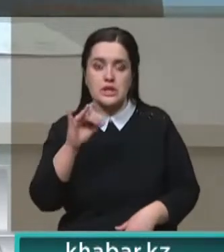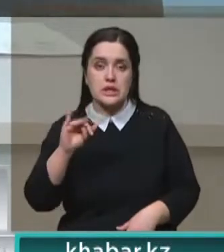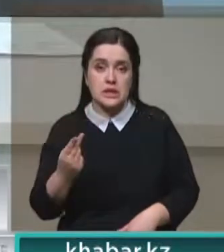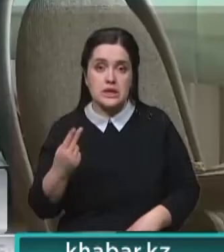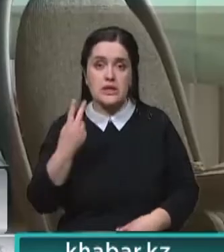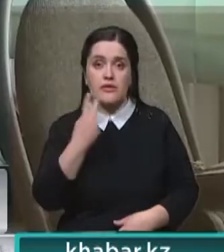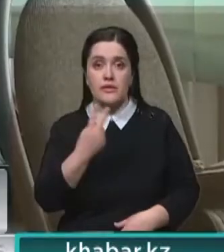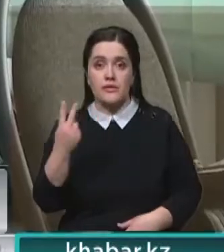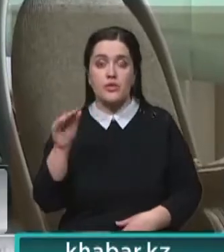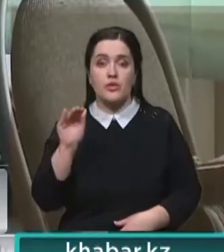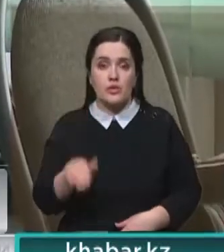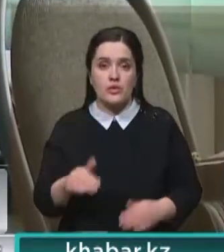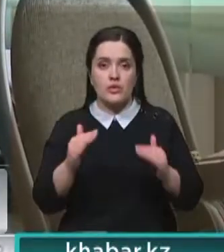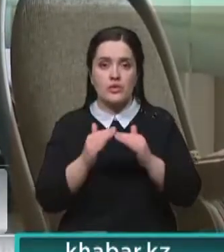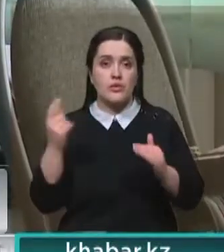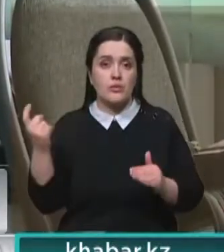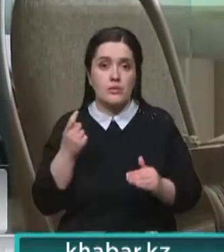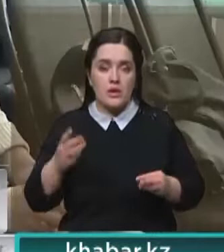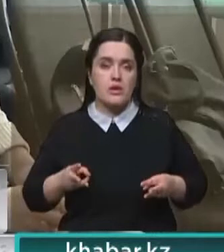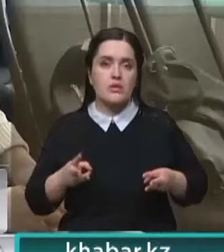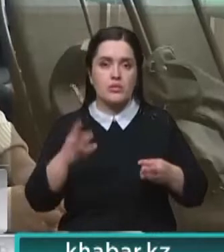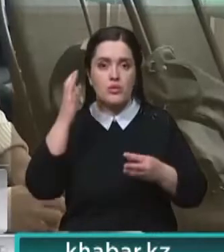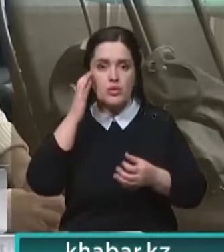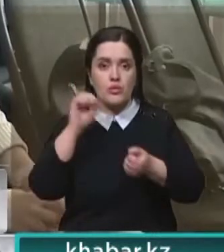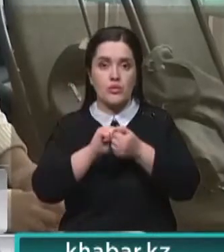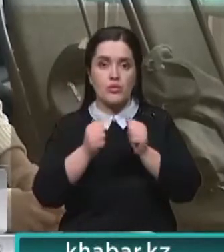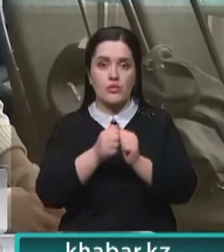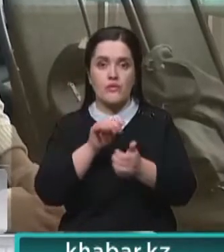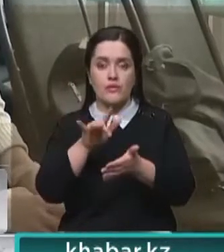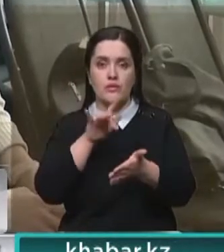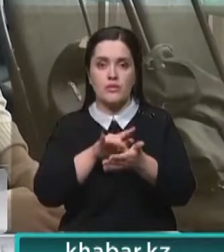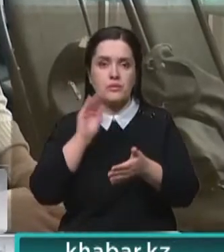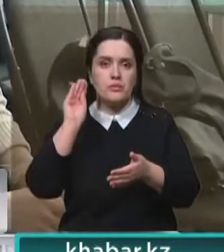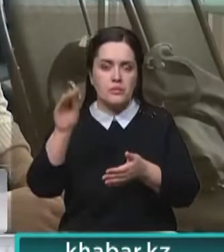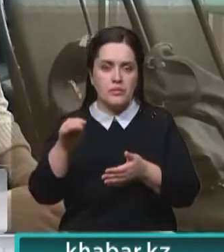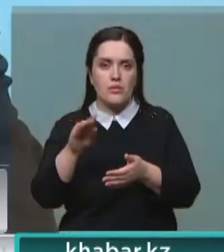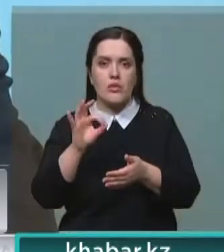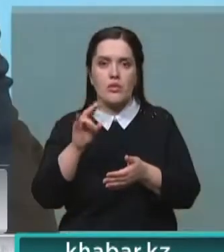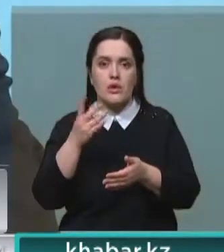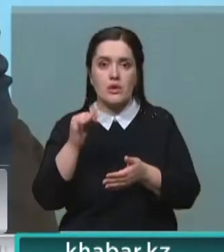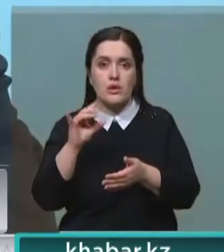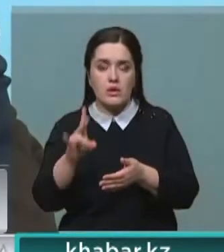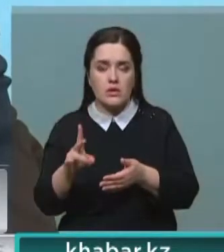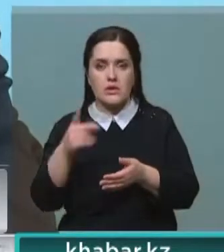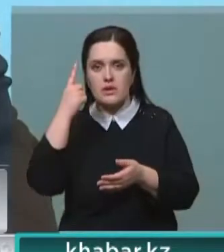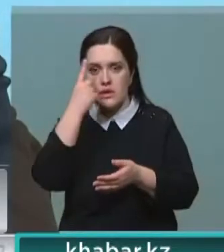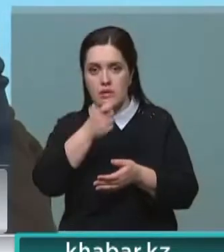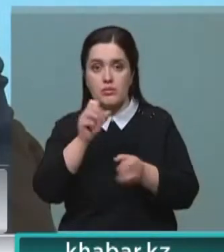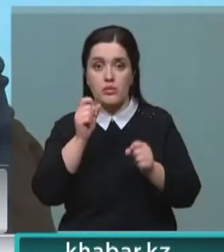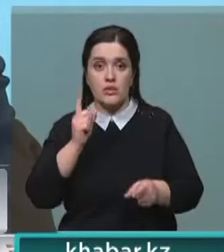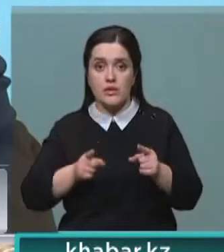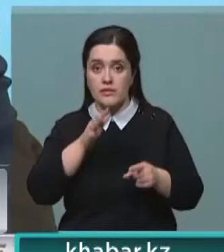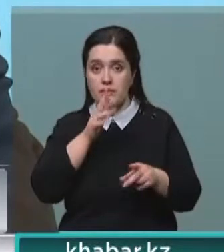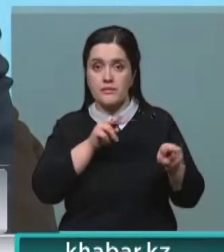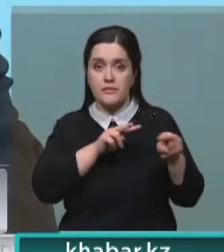двадцати двух тысяч частных да ну домов отапливаются углем городе установят онлайн датчики которые позволят в режиме реального